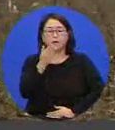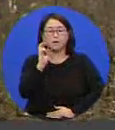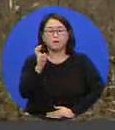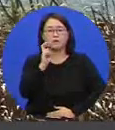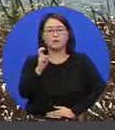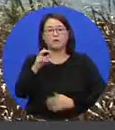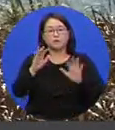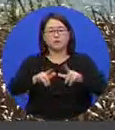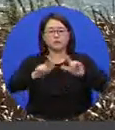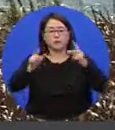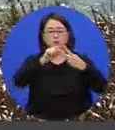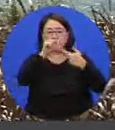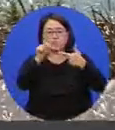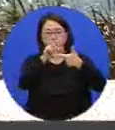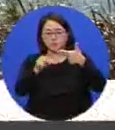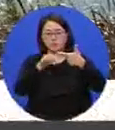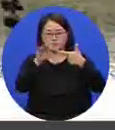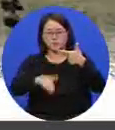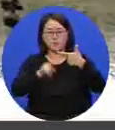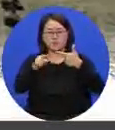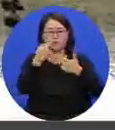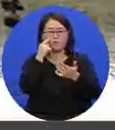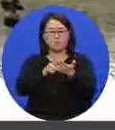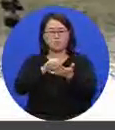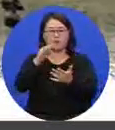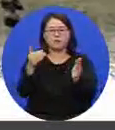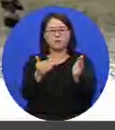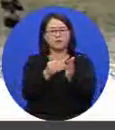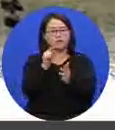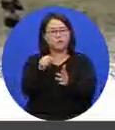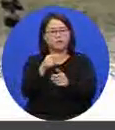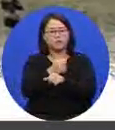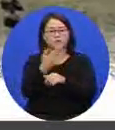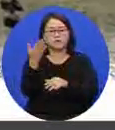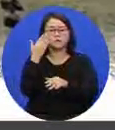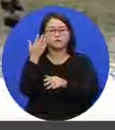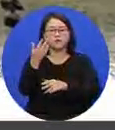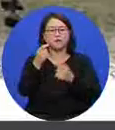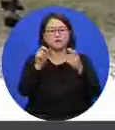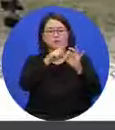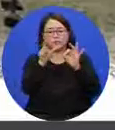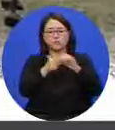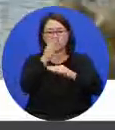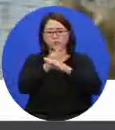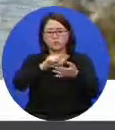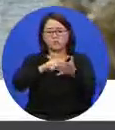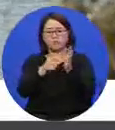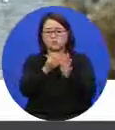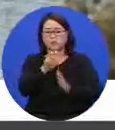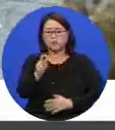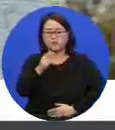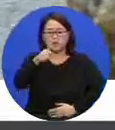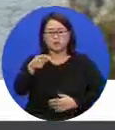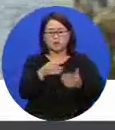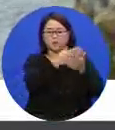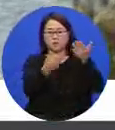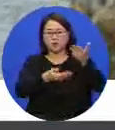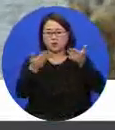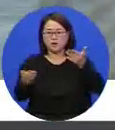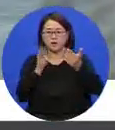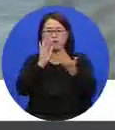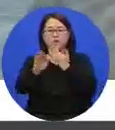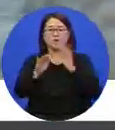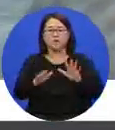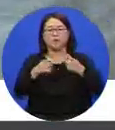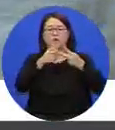바이러스가 검출된 것은 지난달 중순 익산 망경강에서 검출된 이후 이번이 두 번째입니다. 이때 AI